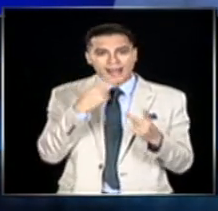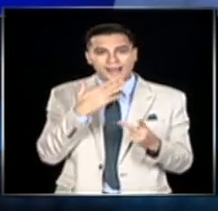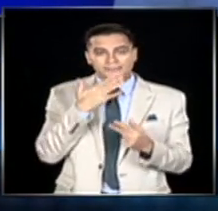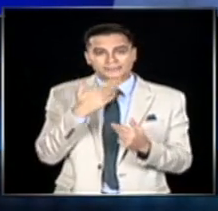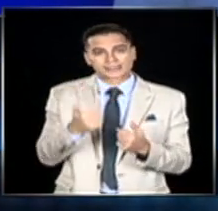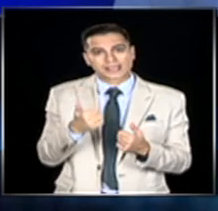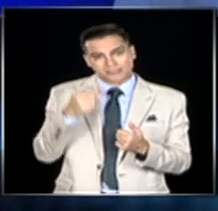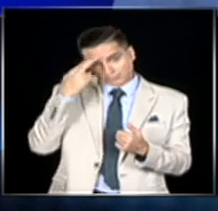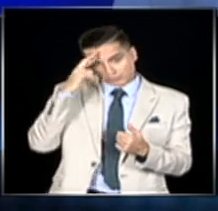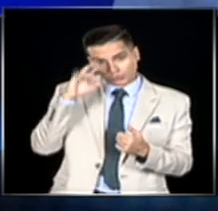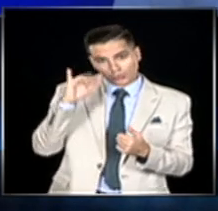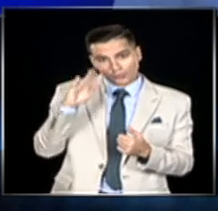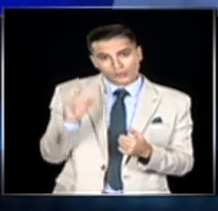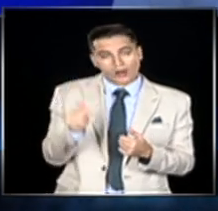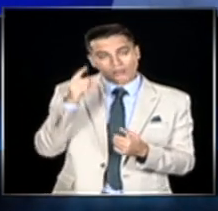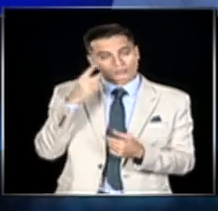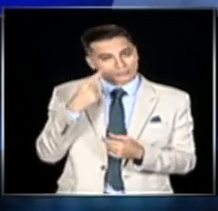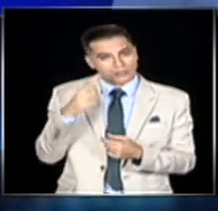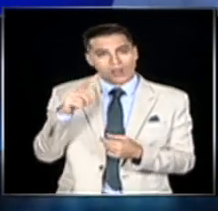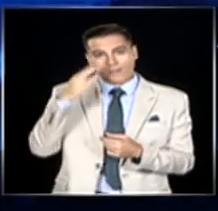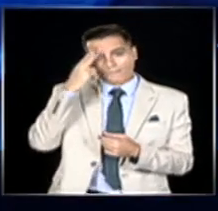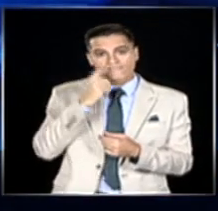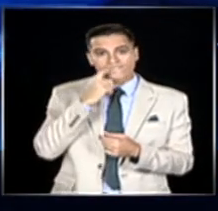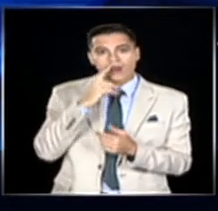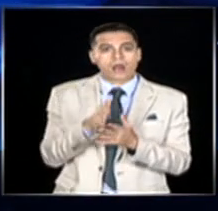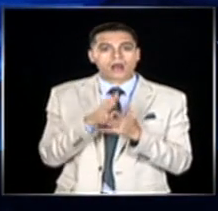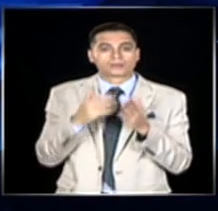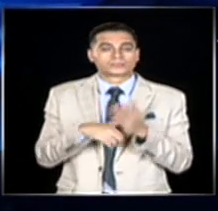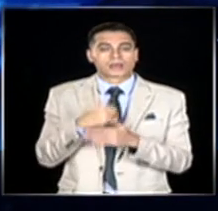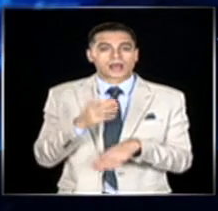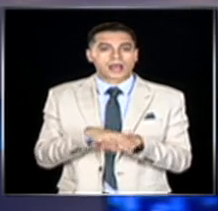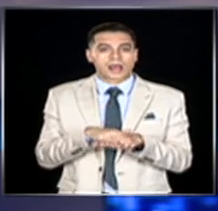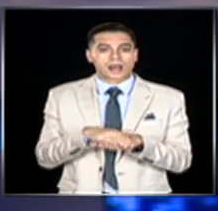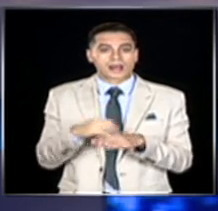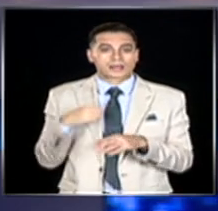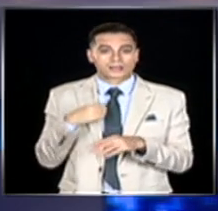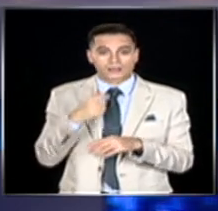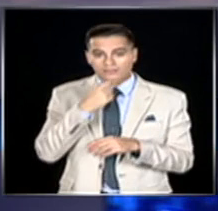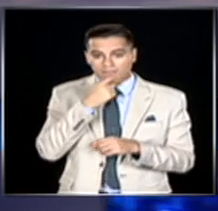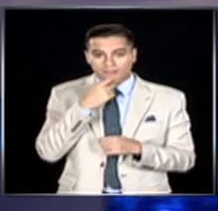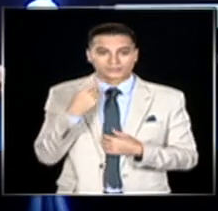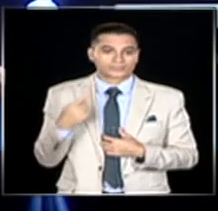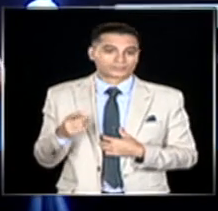يسرى. صح. ما هو النادي الأكثر حصولا على الدوري المصري لكرة الطائرة؟ صح.